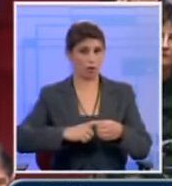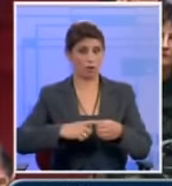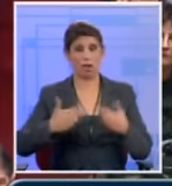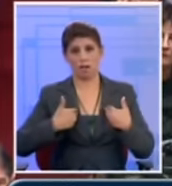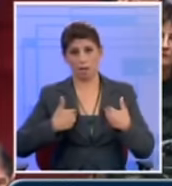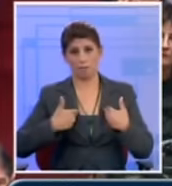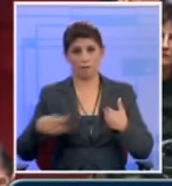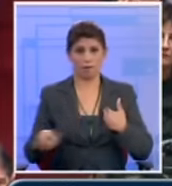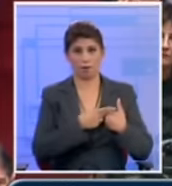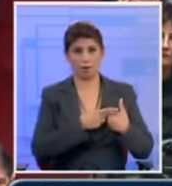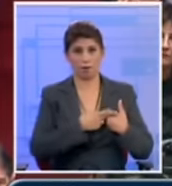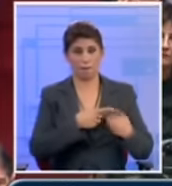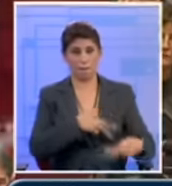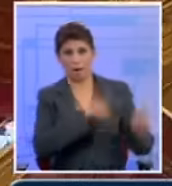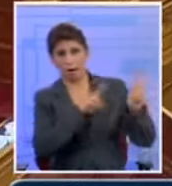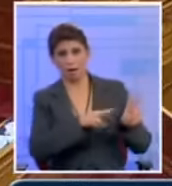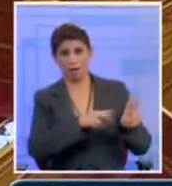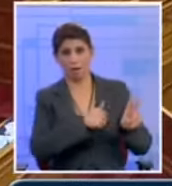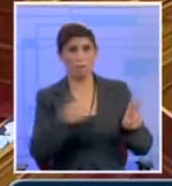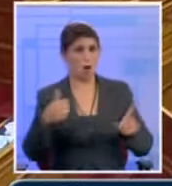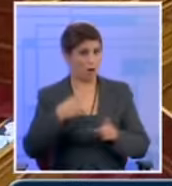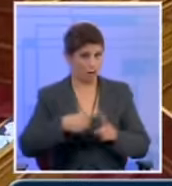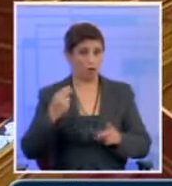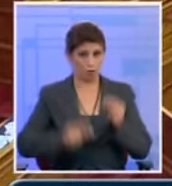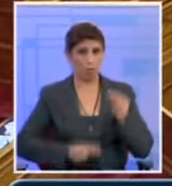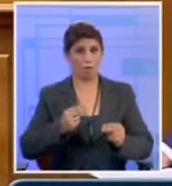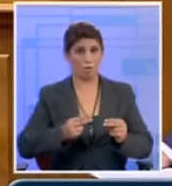στο απόσπασμα. Λες και είναι μόνο ελληνικό το πρόβλημα.